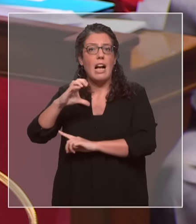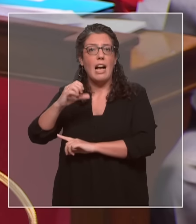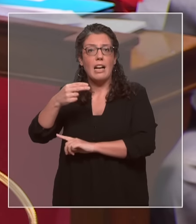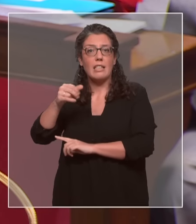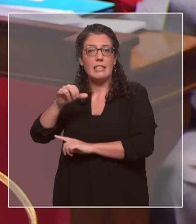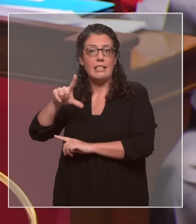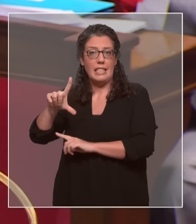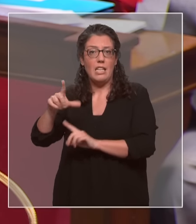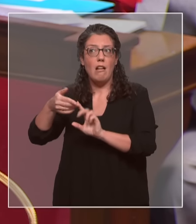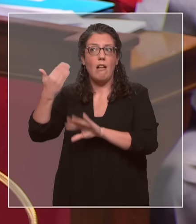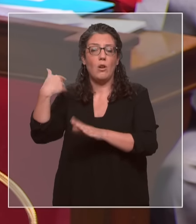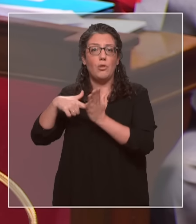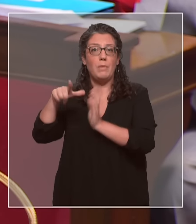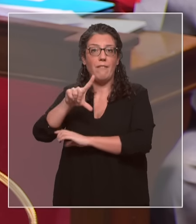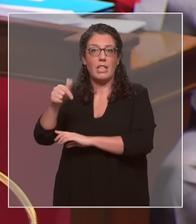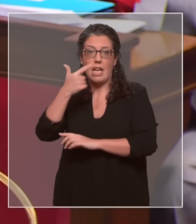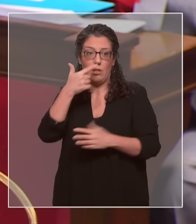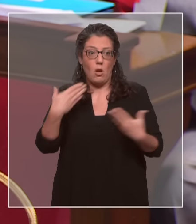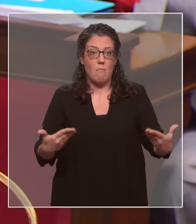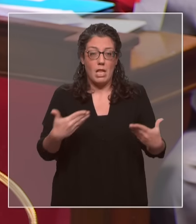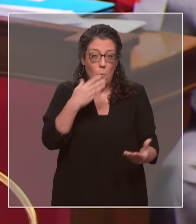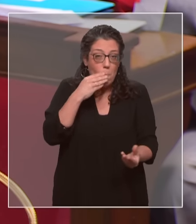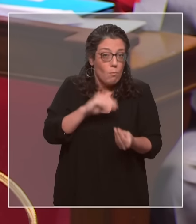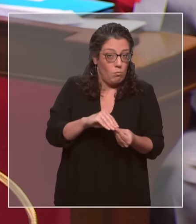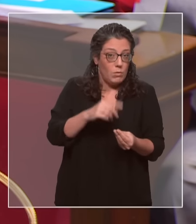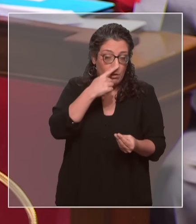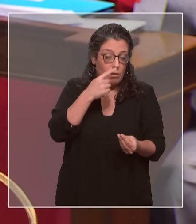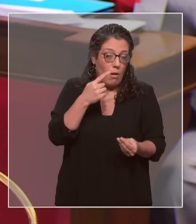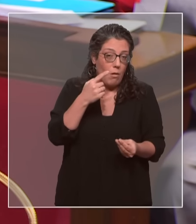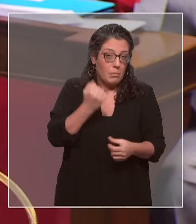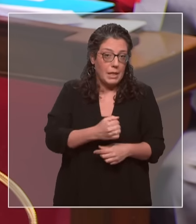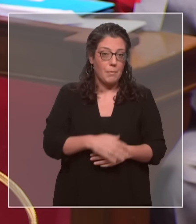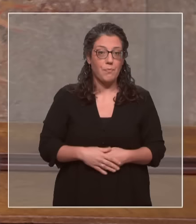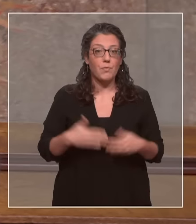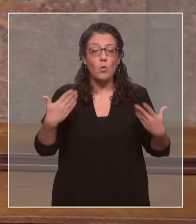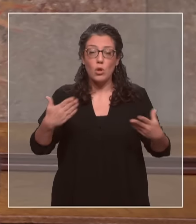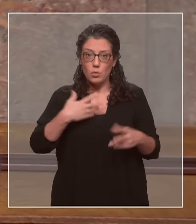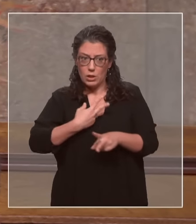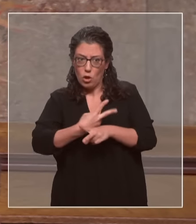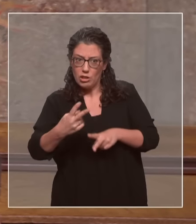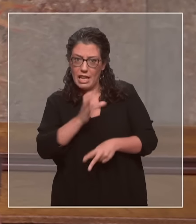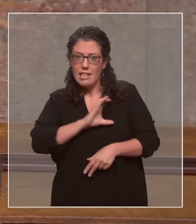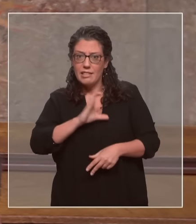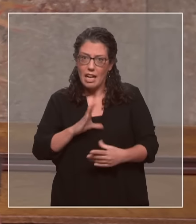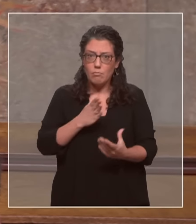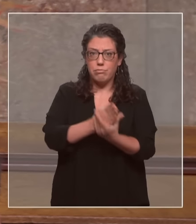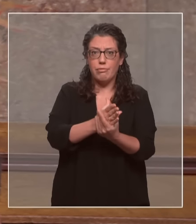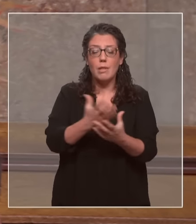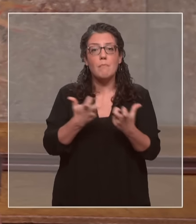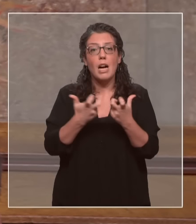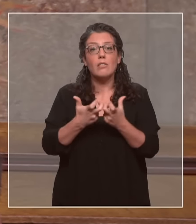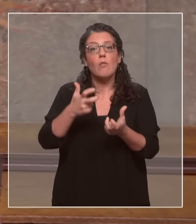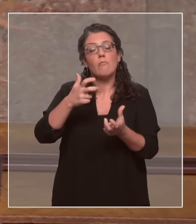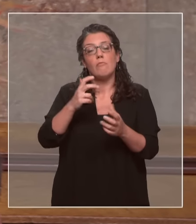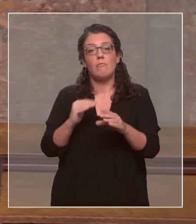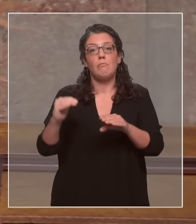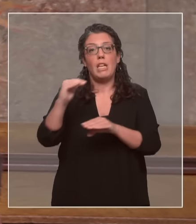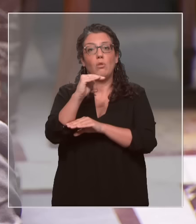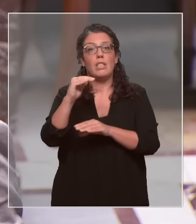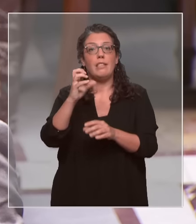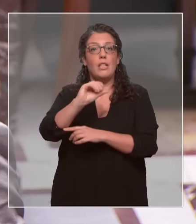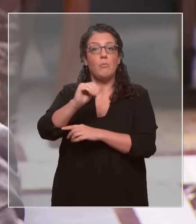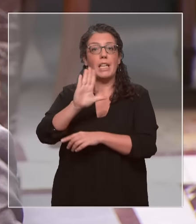aujourd'hui. La représentation nationale a pris des mesures pour faire face à ces dangers. Je pense notamment à l'instauration d'une majorité numérique à 15 ans